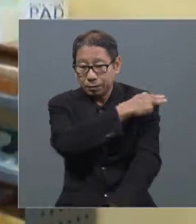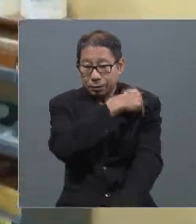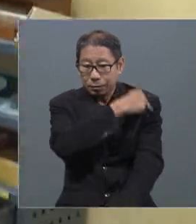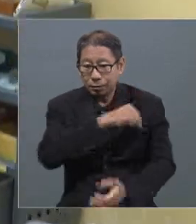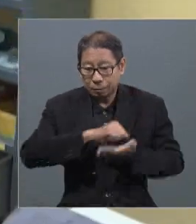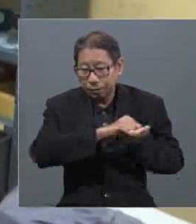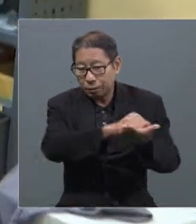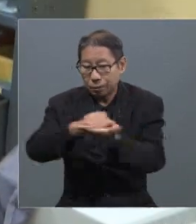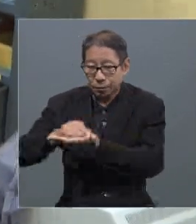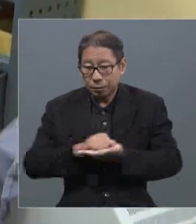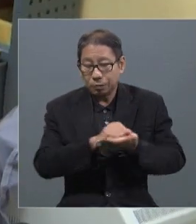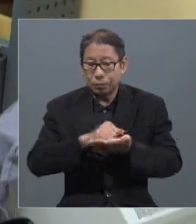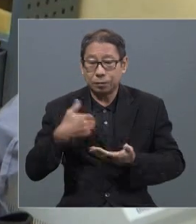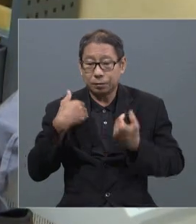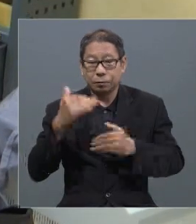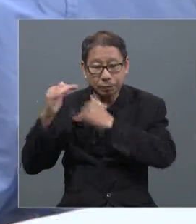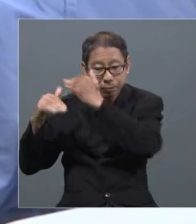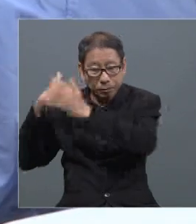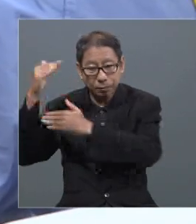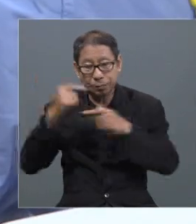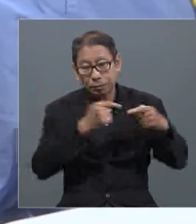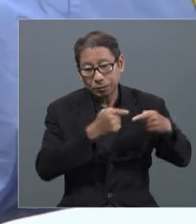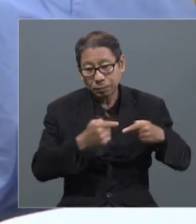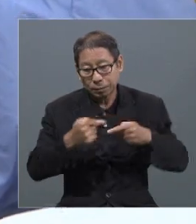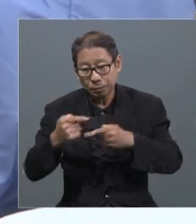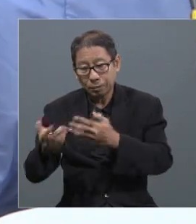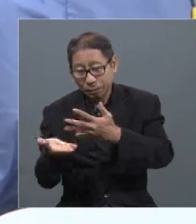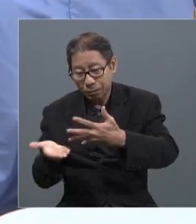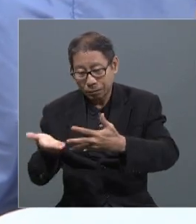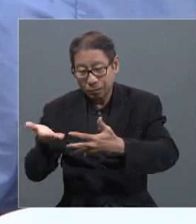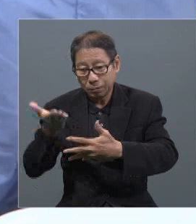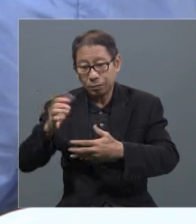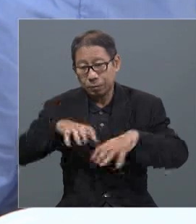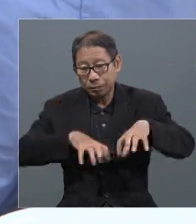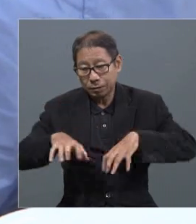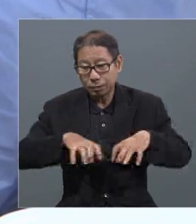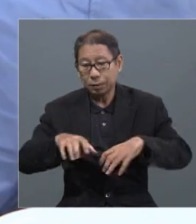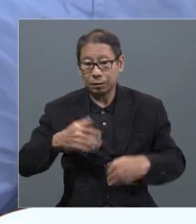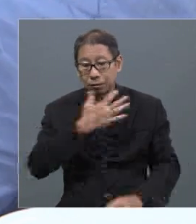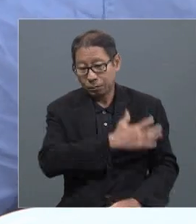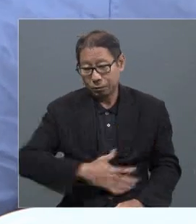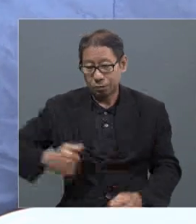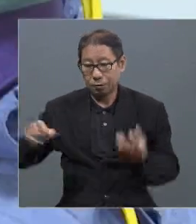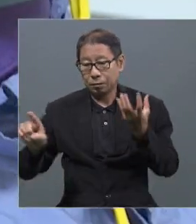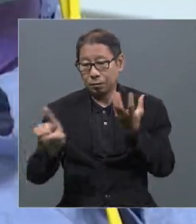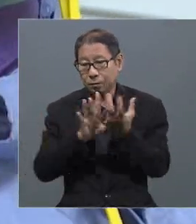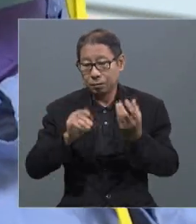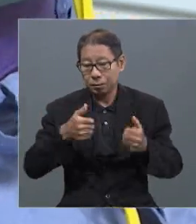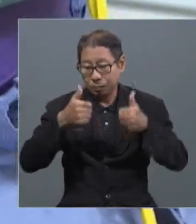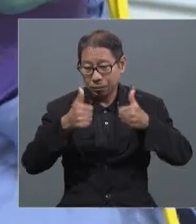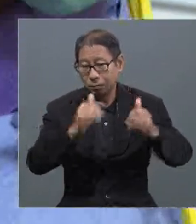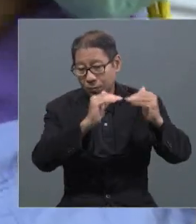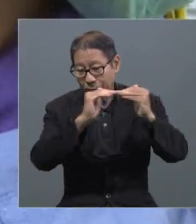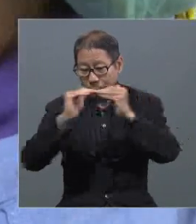ติและมีการพัฒนาอย่างต่อเนื่องเพื่อยกระดับและจัดบริการสุขภาพให้มีคุณภาพได้มาตรฐาน